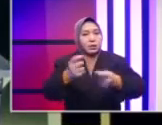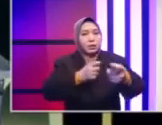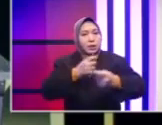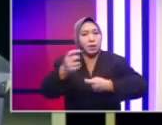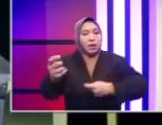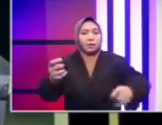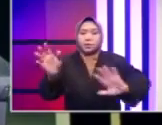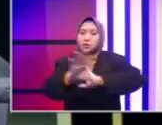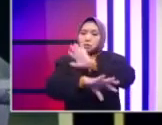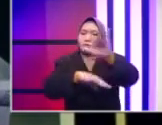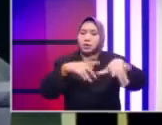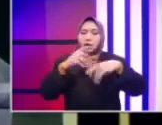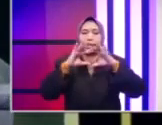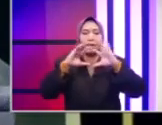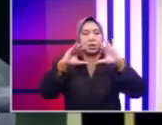alhamdulillahirobbilalamin